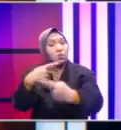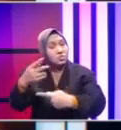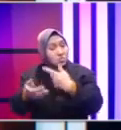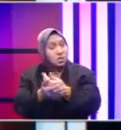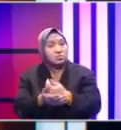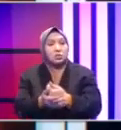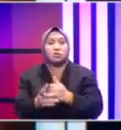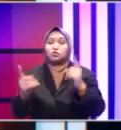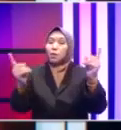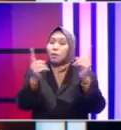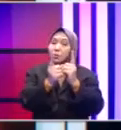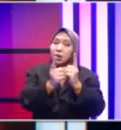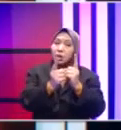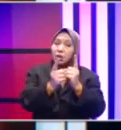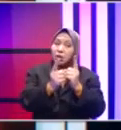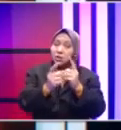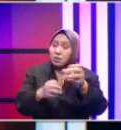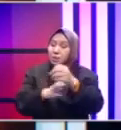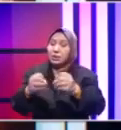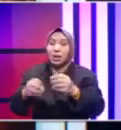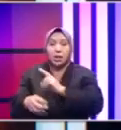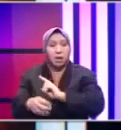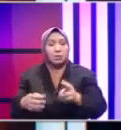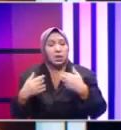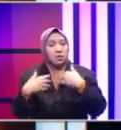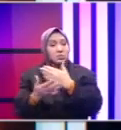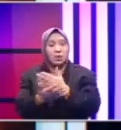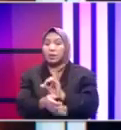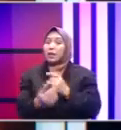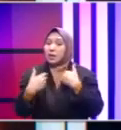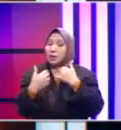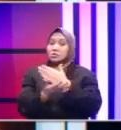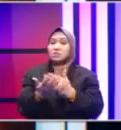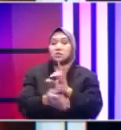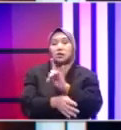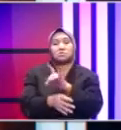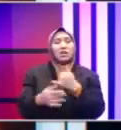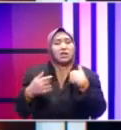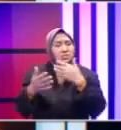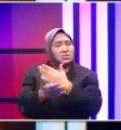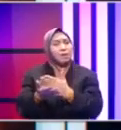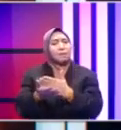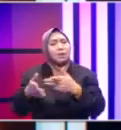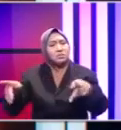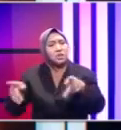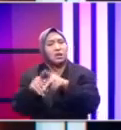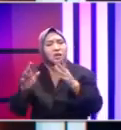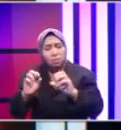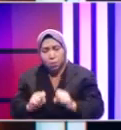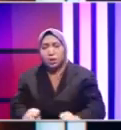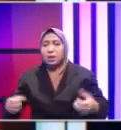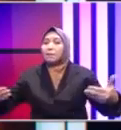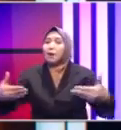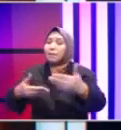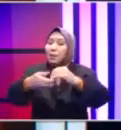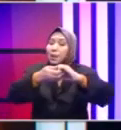Pergi jumpa dulu pergi ke jabatan agama karena ada sesi konseling dan kadang setengah pasangan ini melalui sesi kamu segitunya boleh betul